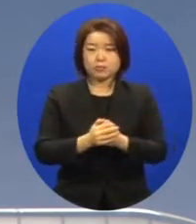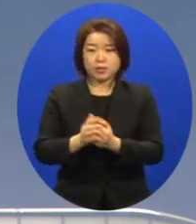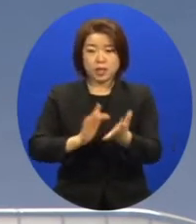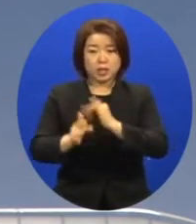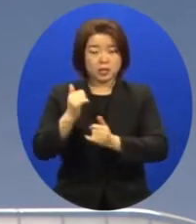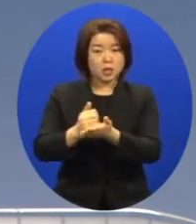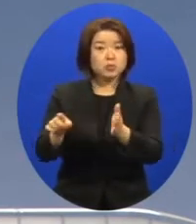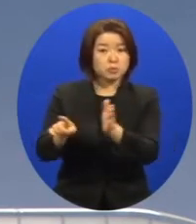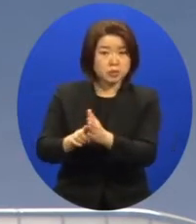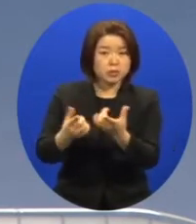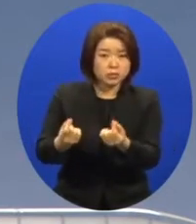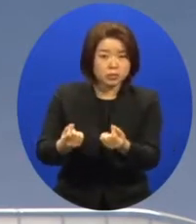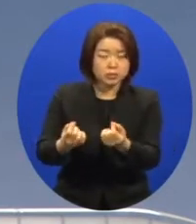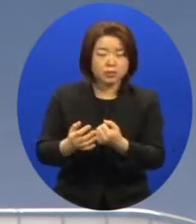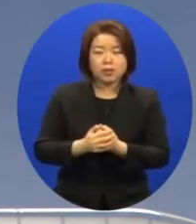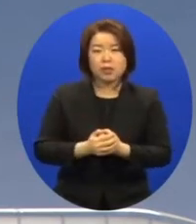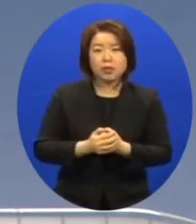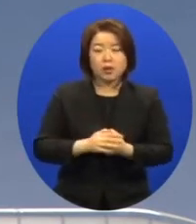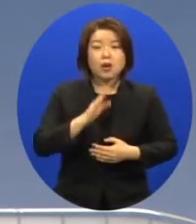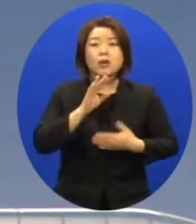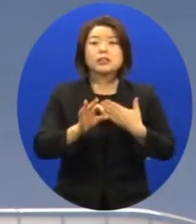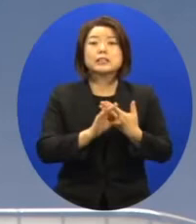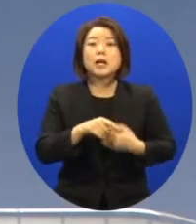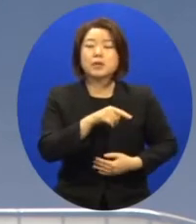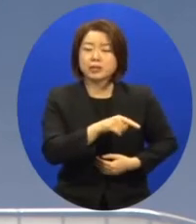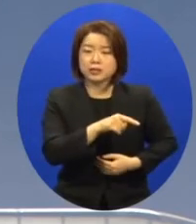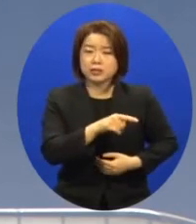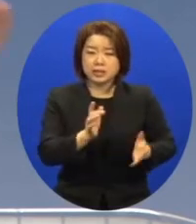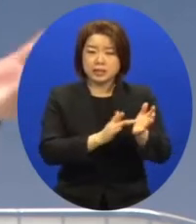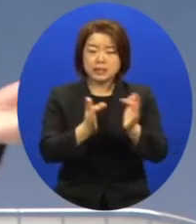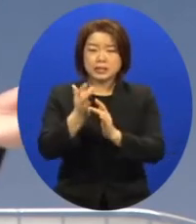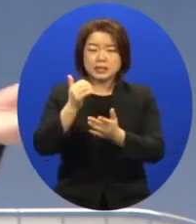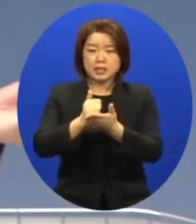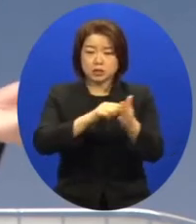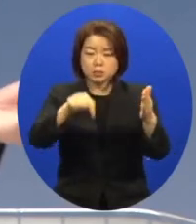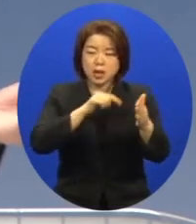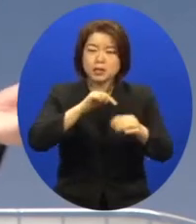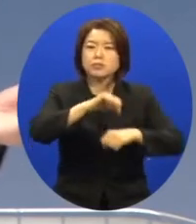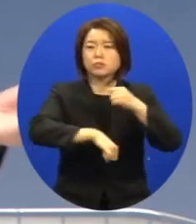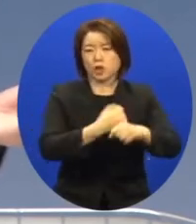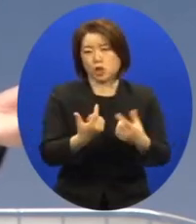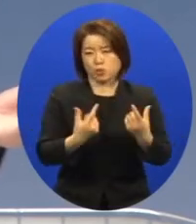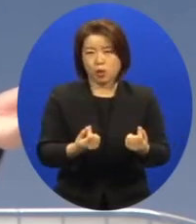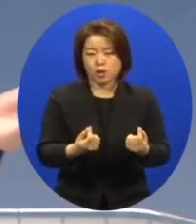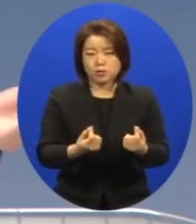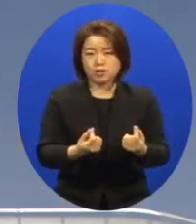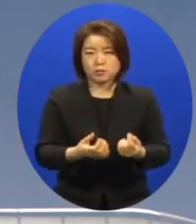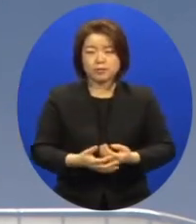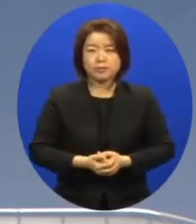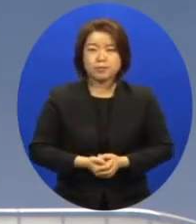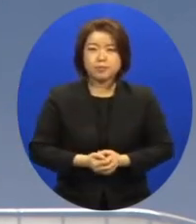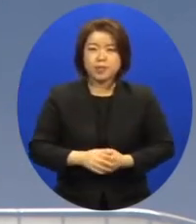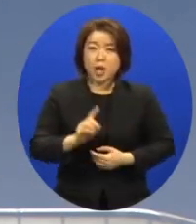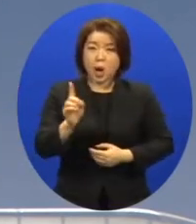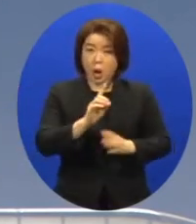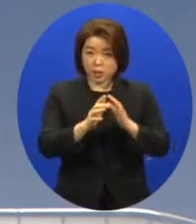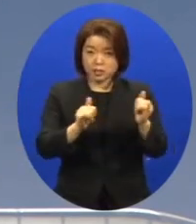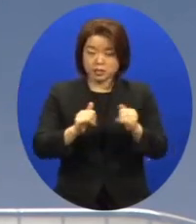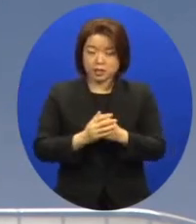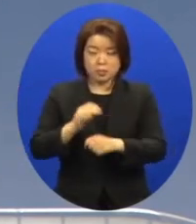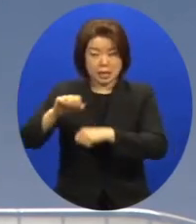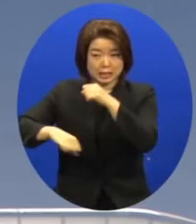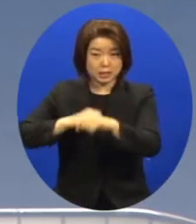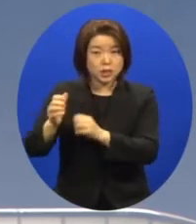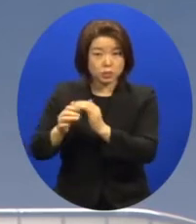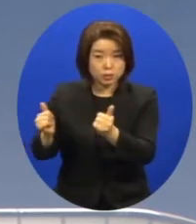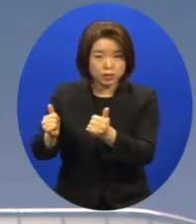믿었습니다 그걸 그렇다면 그런 예수님 안에서 자유인 이라는 겁니다 어떤 사람은 자유인